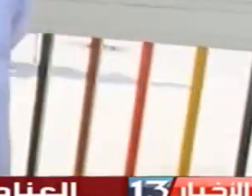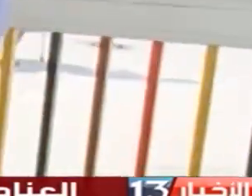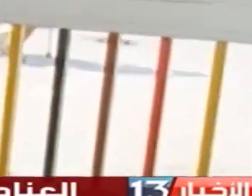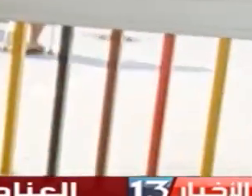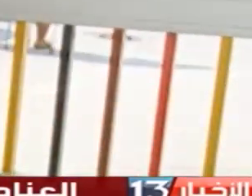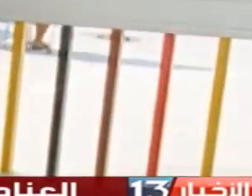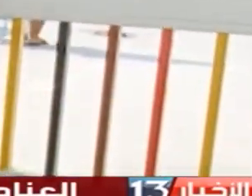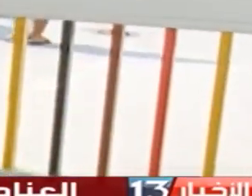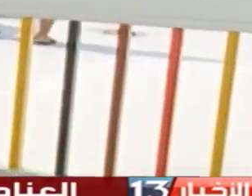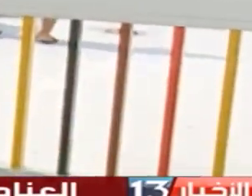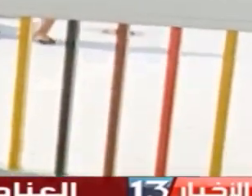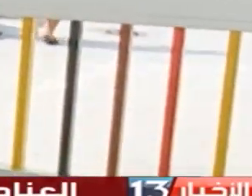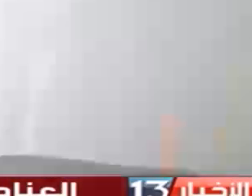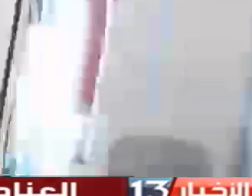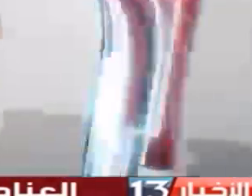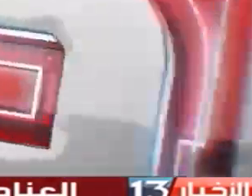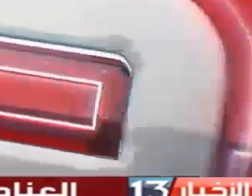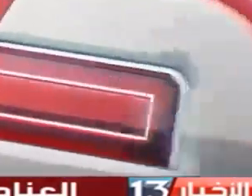في الملفات.